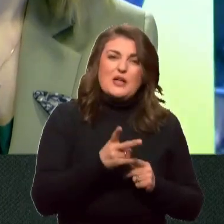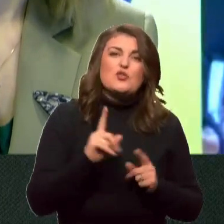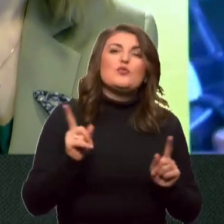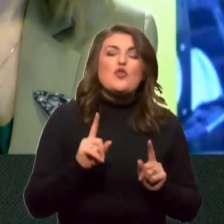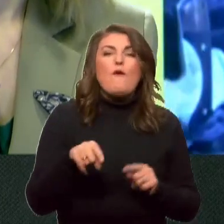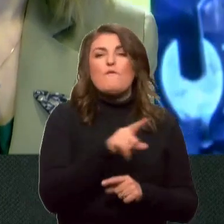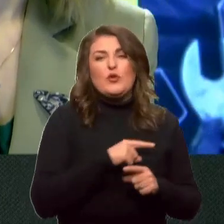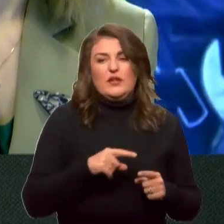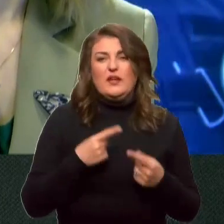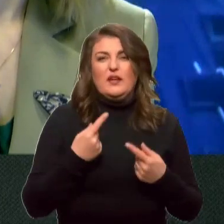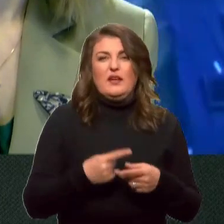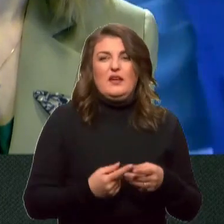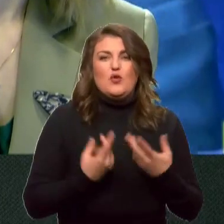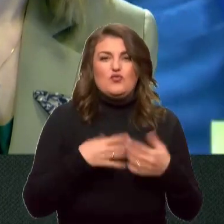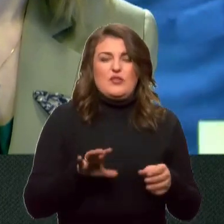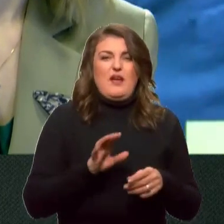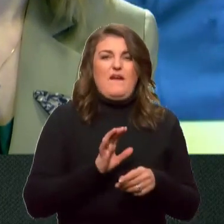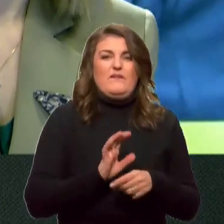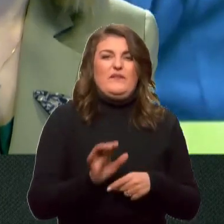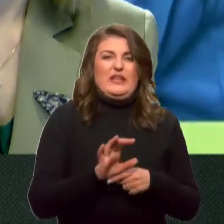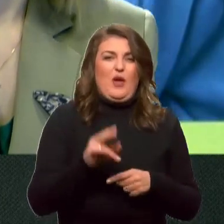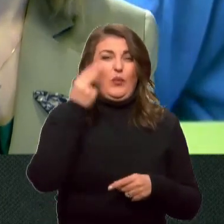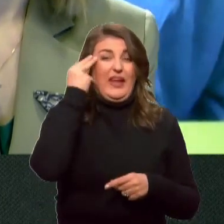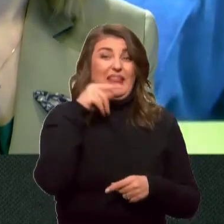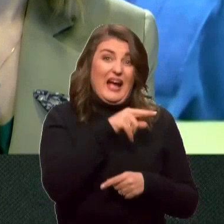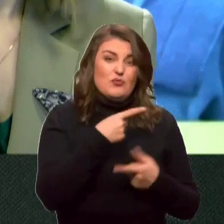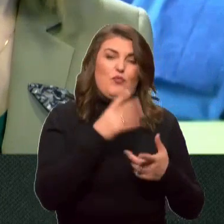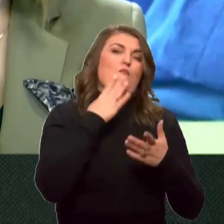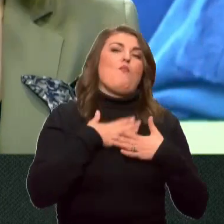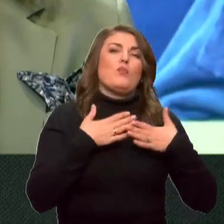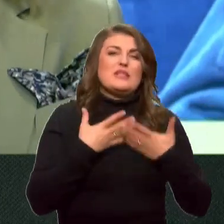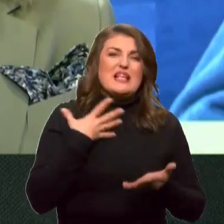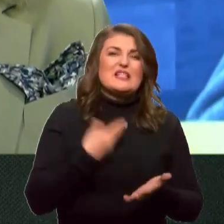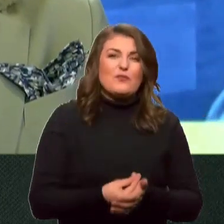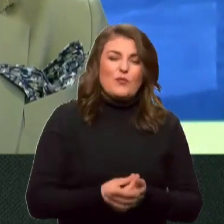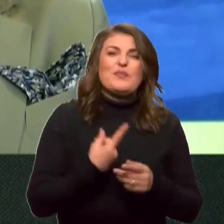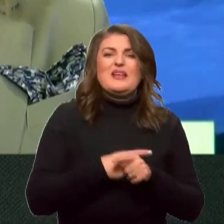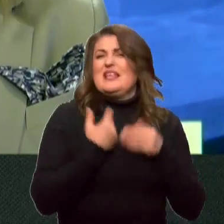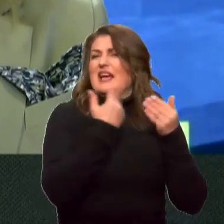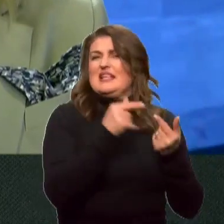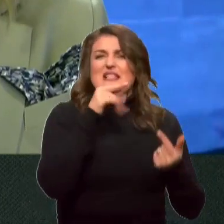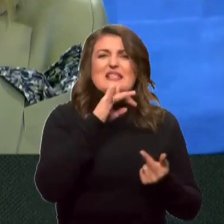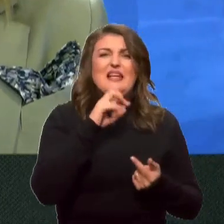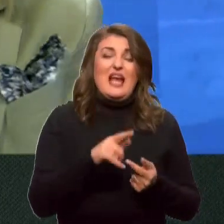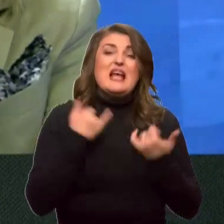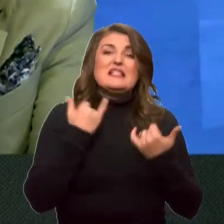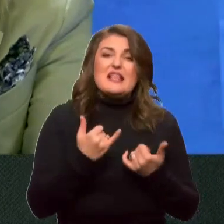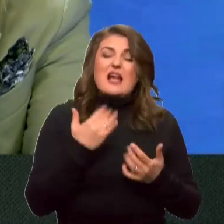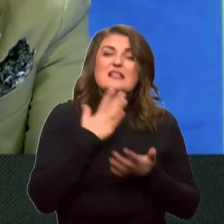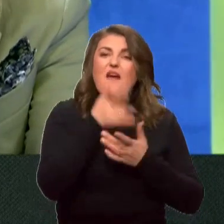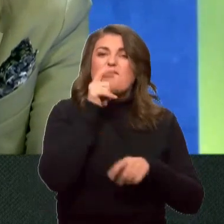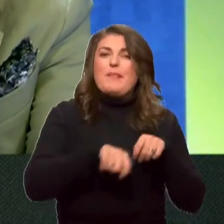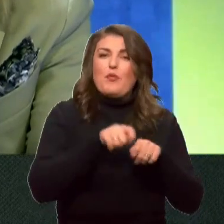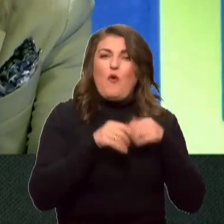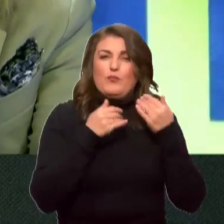що вони видають вже китайські засоби за свої і так далі. Тому зараз іде випробування у